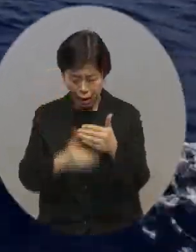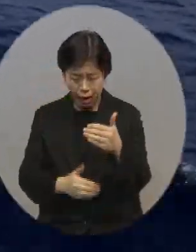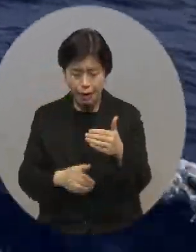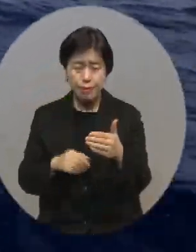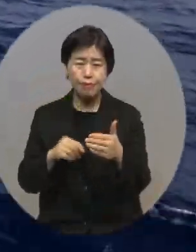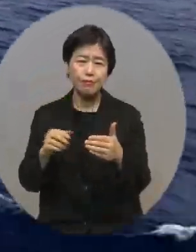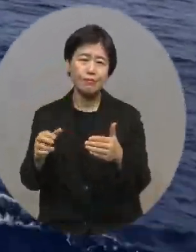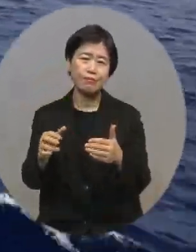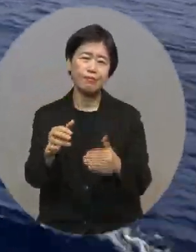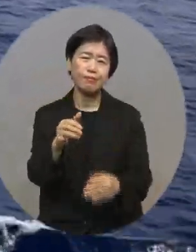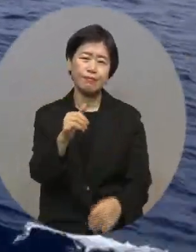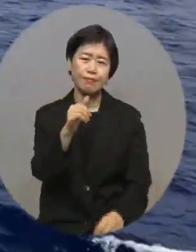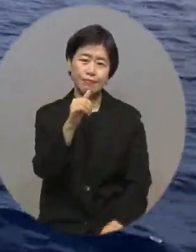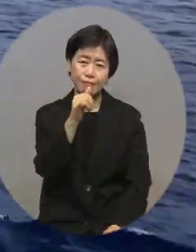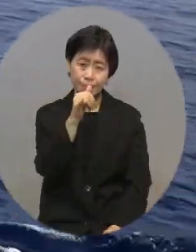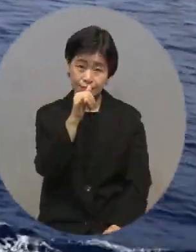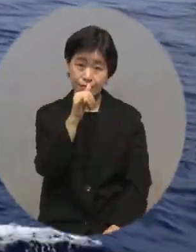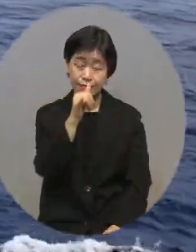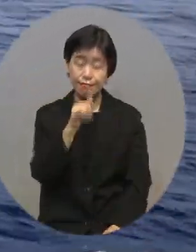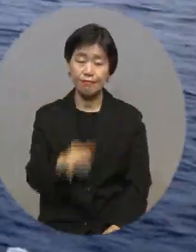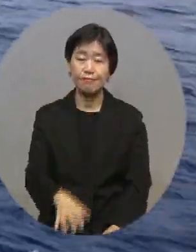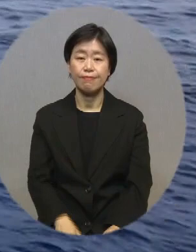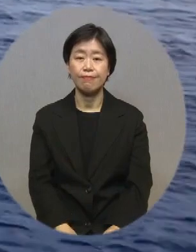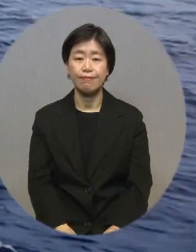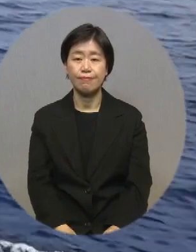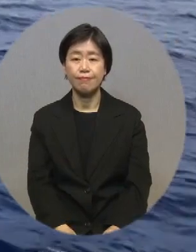미련을 남길까